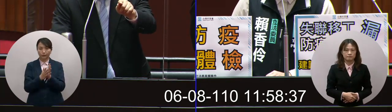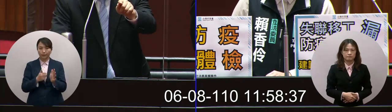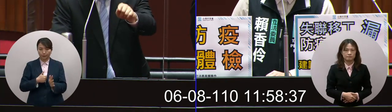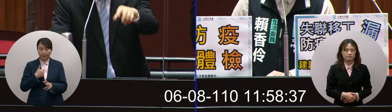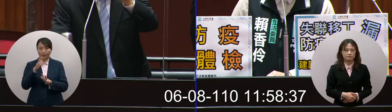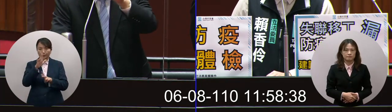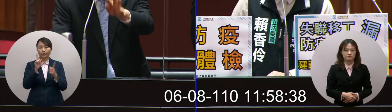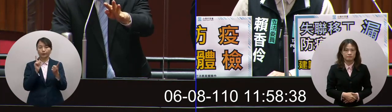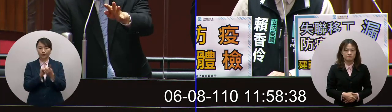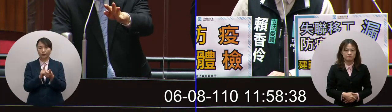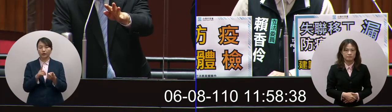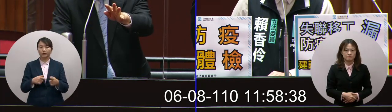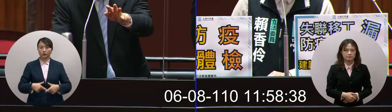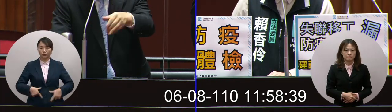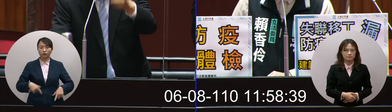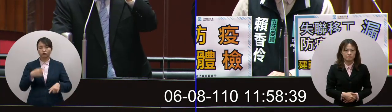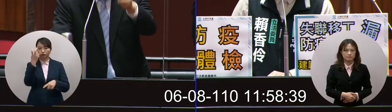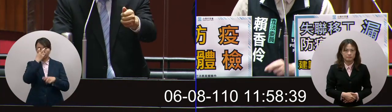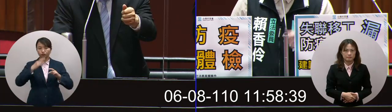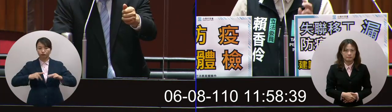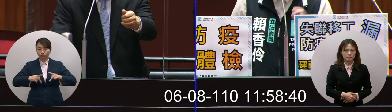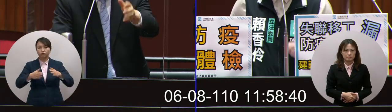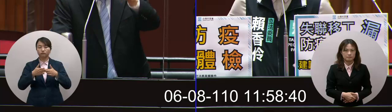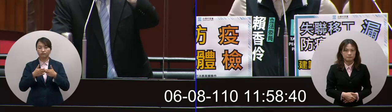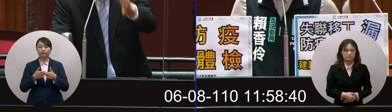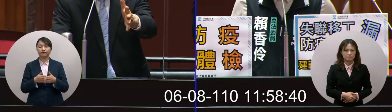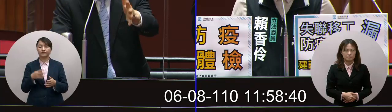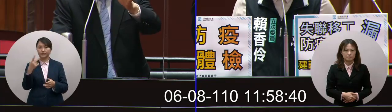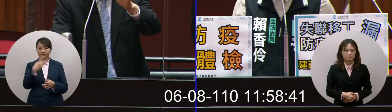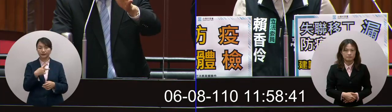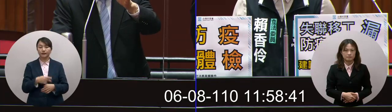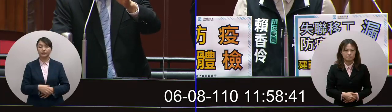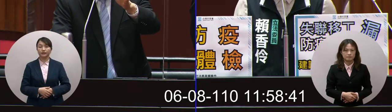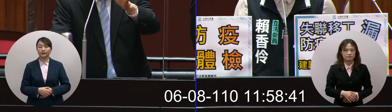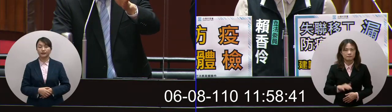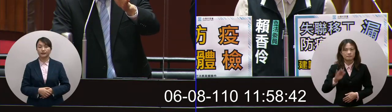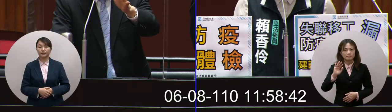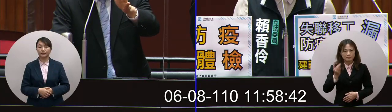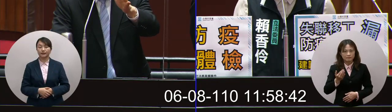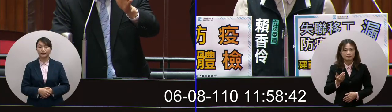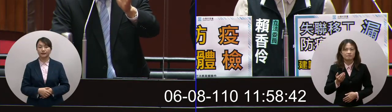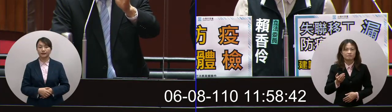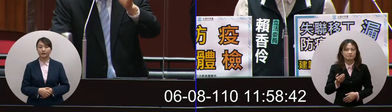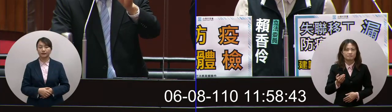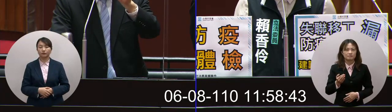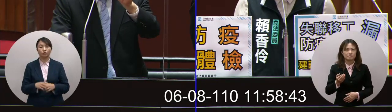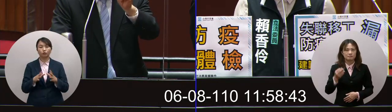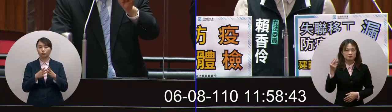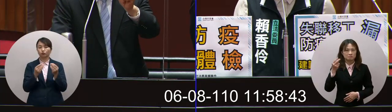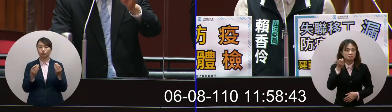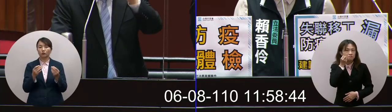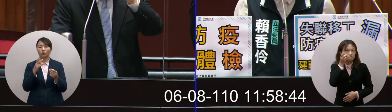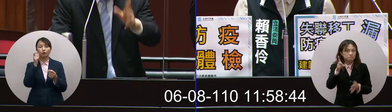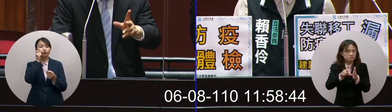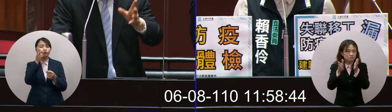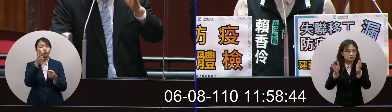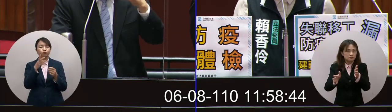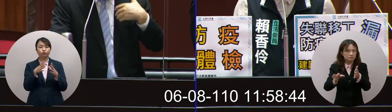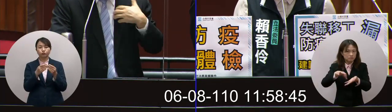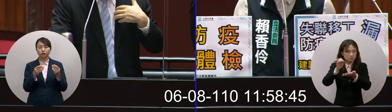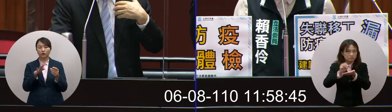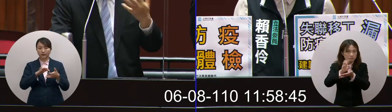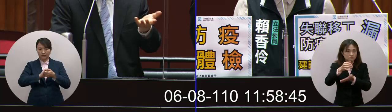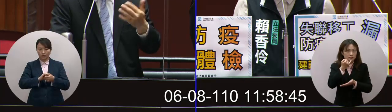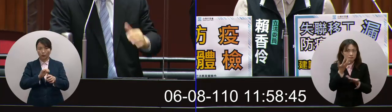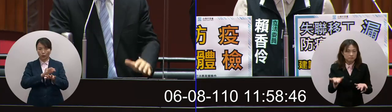诚实面对，还勇敢检讨。同时 认定就2个月了，好不好？2个月 不要定2个月，但